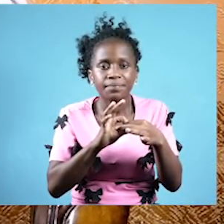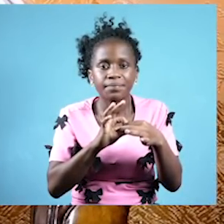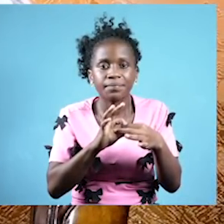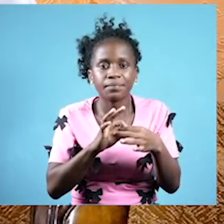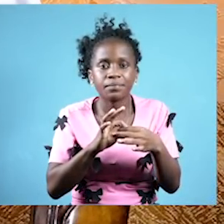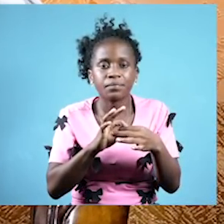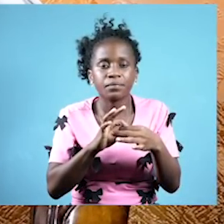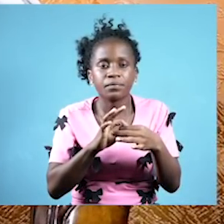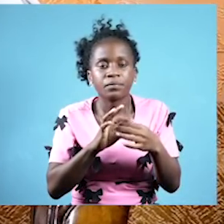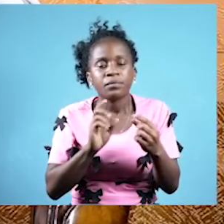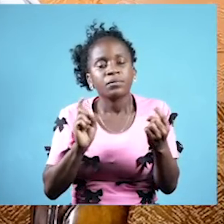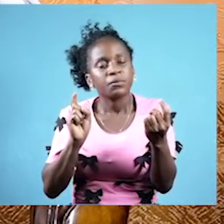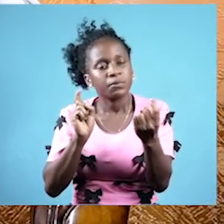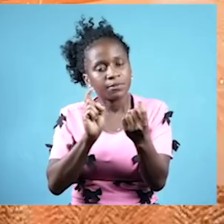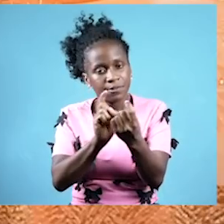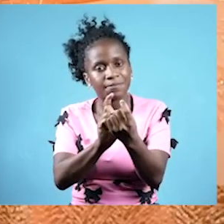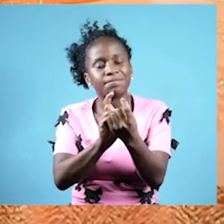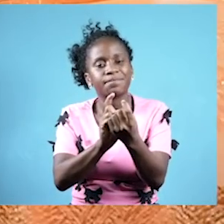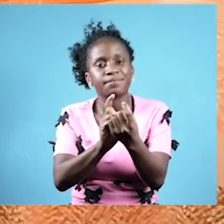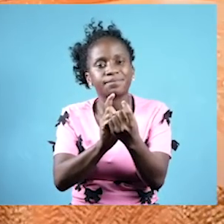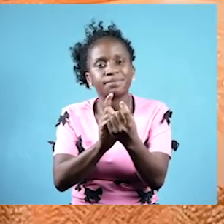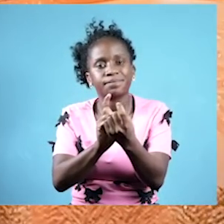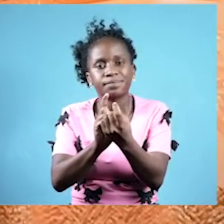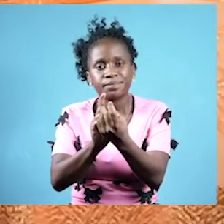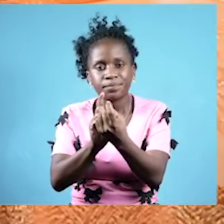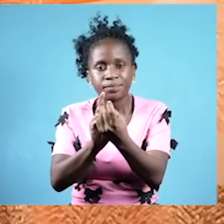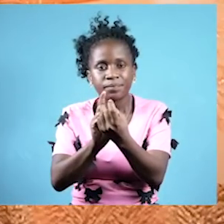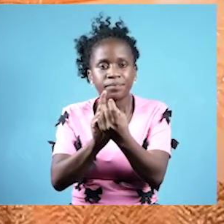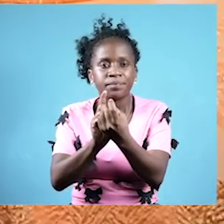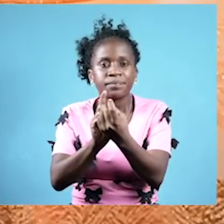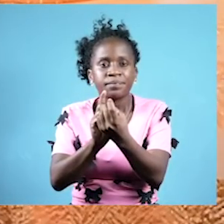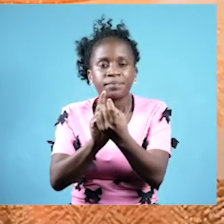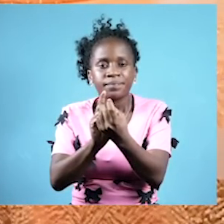na kuleta muafaka. Jitihada za kuleta muafaka